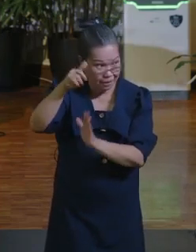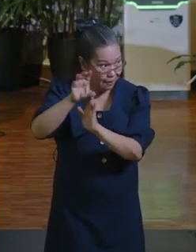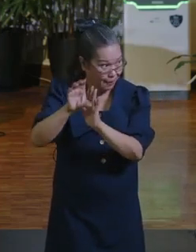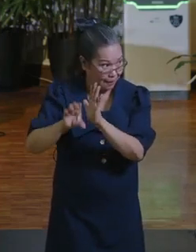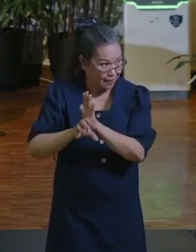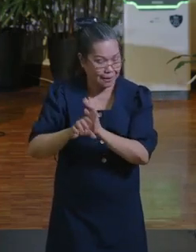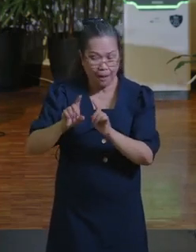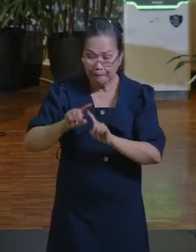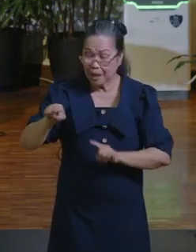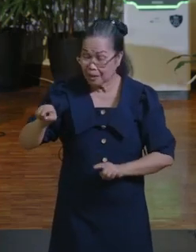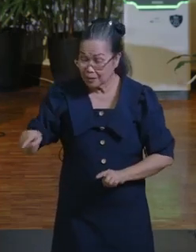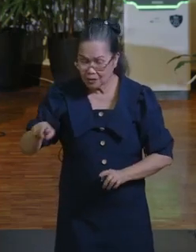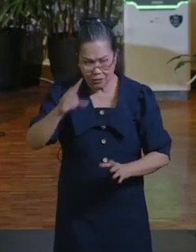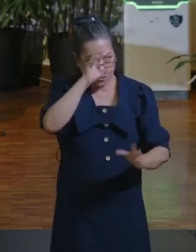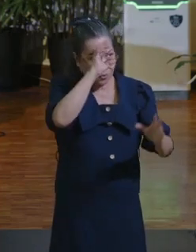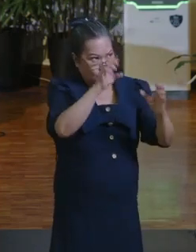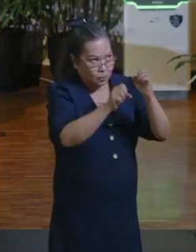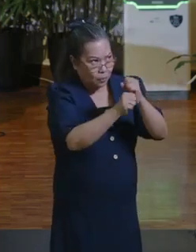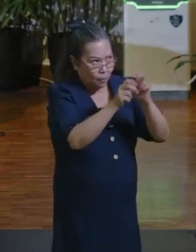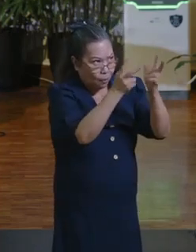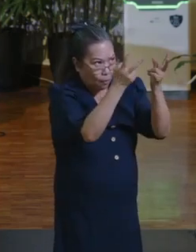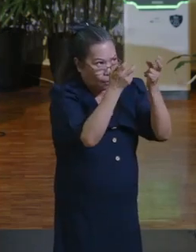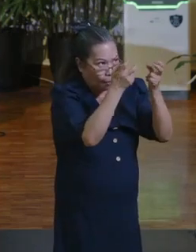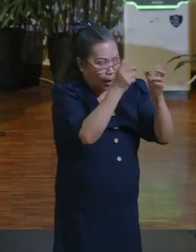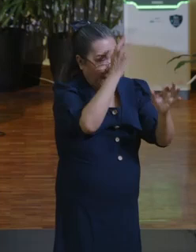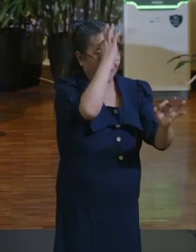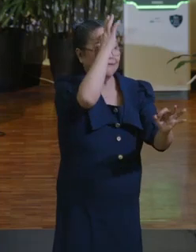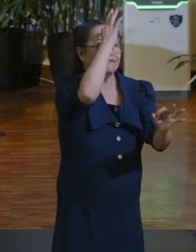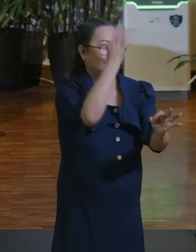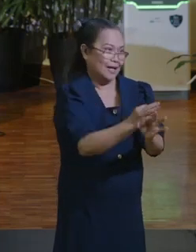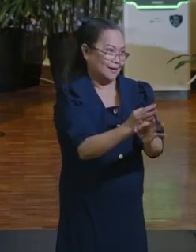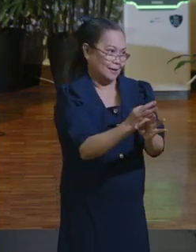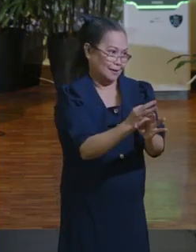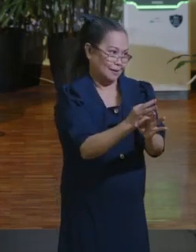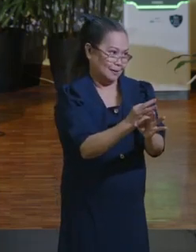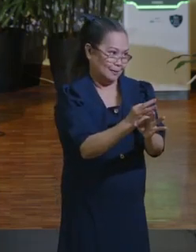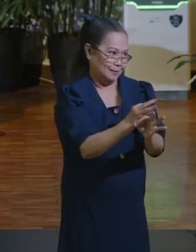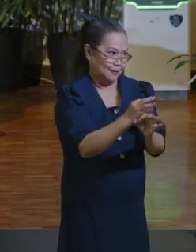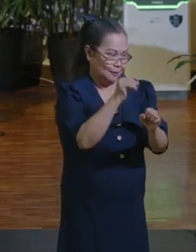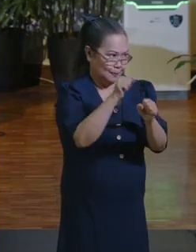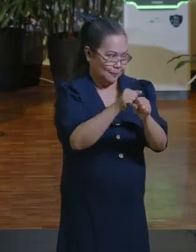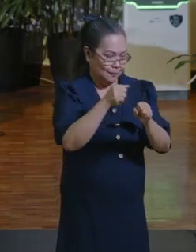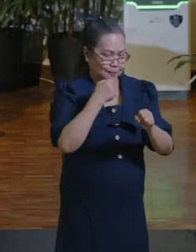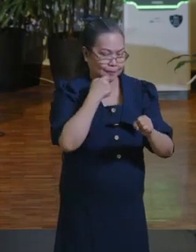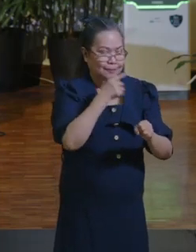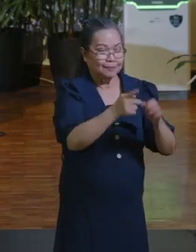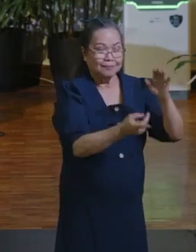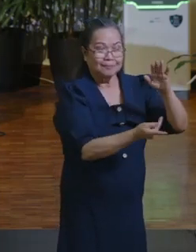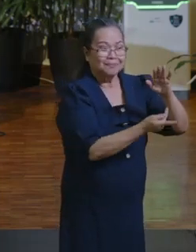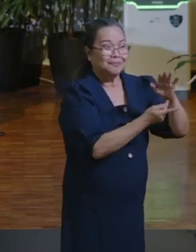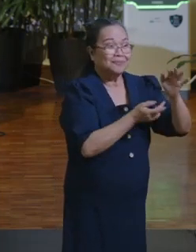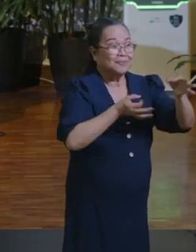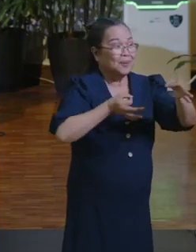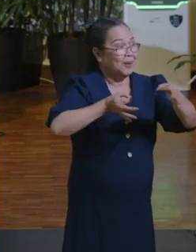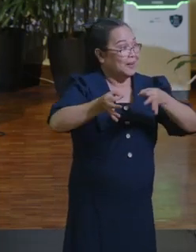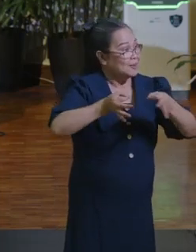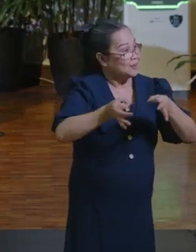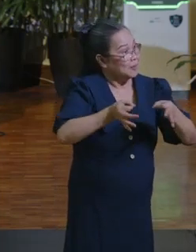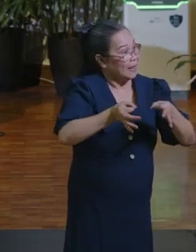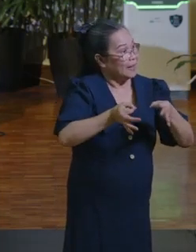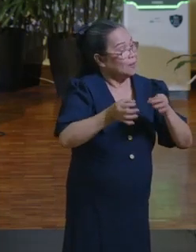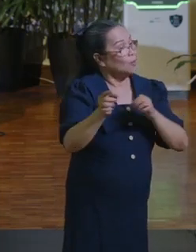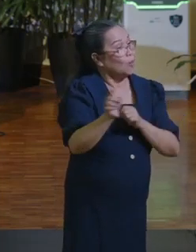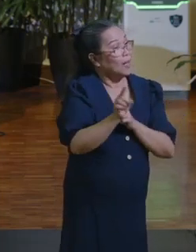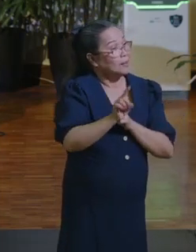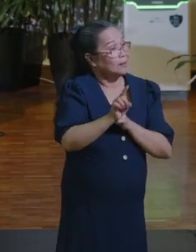pananampalataya. Pagkatapos noon, kanyang ipinaglaban ang doktrinang ito sa